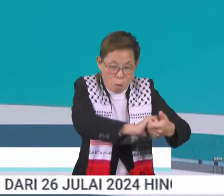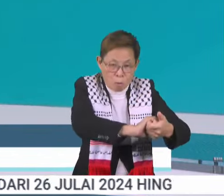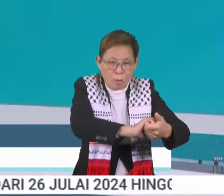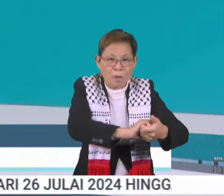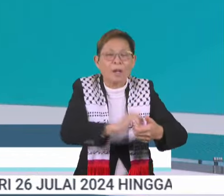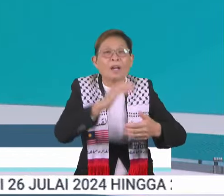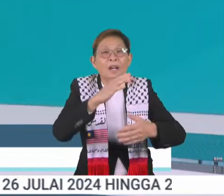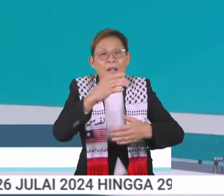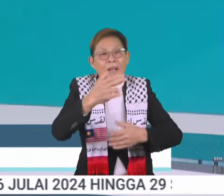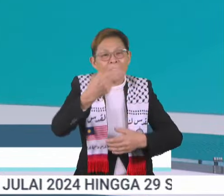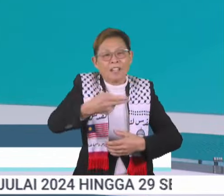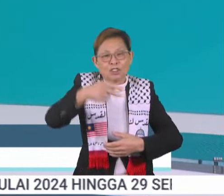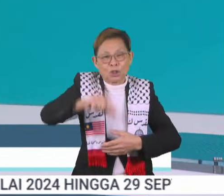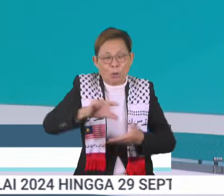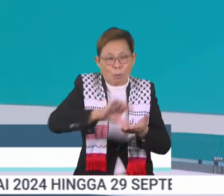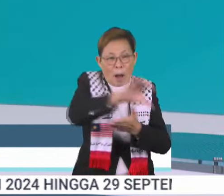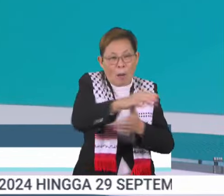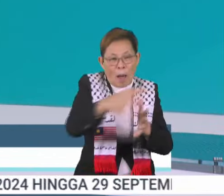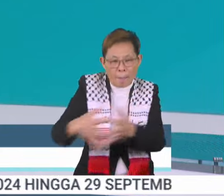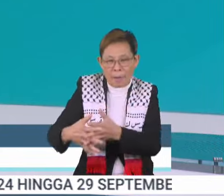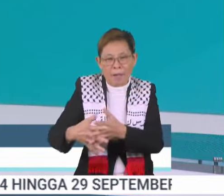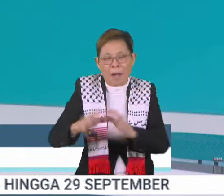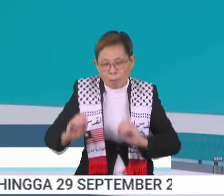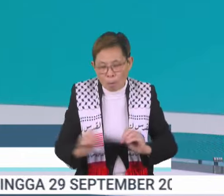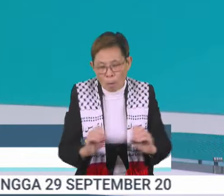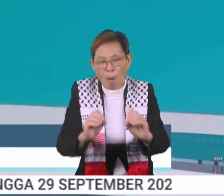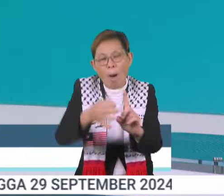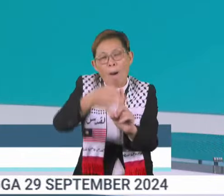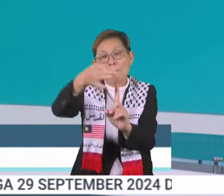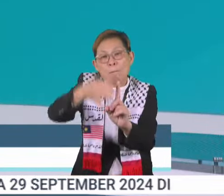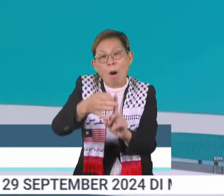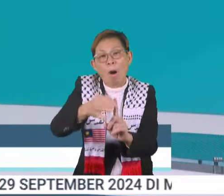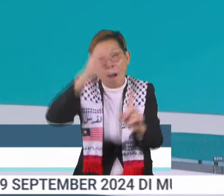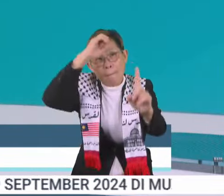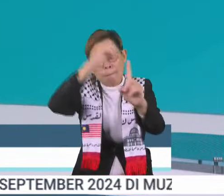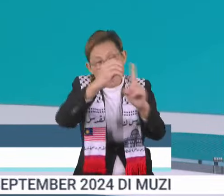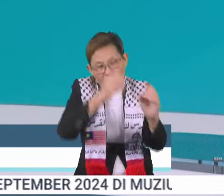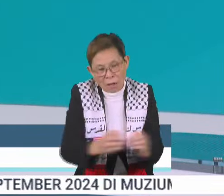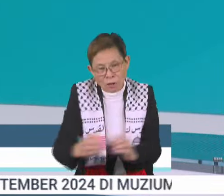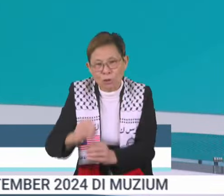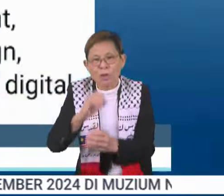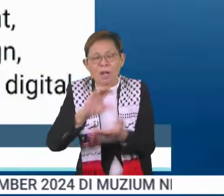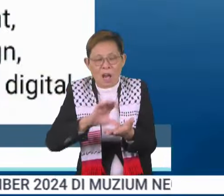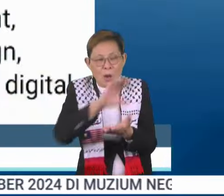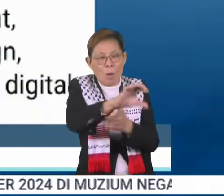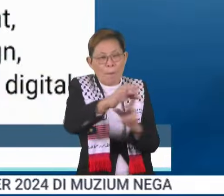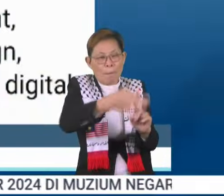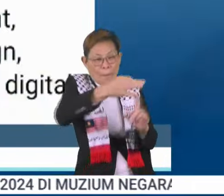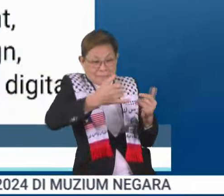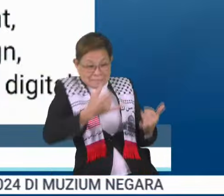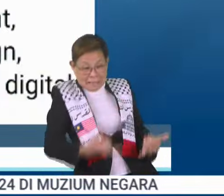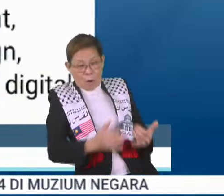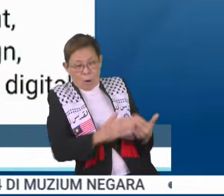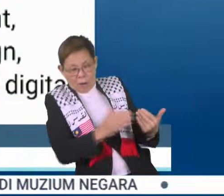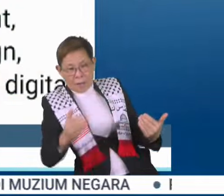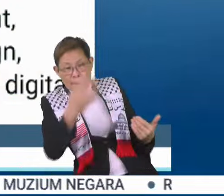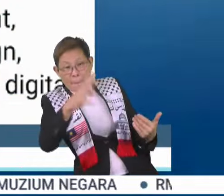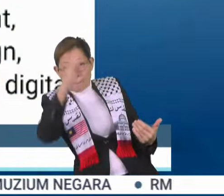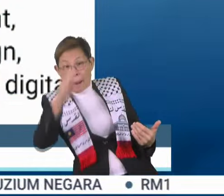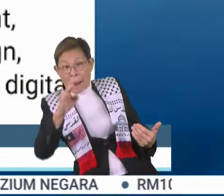pejabat korporat pelabur Amerika yang beroperasi di Pulau Pinang. Misi anjuran Invest Penang mulai hari ini hingga